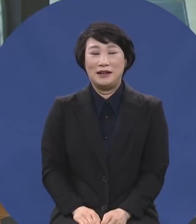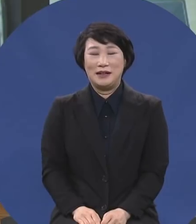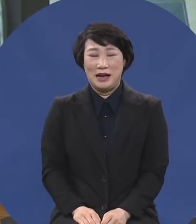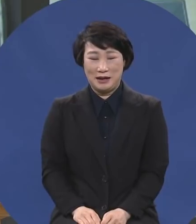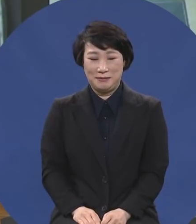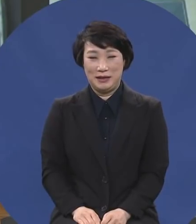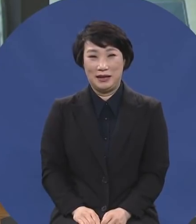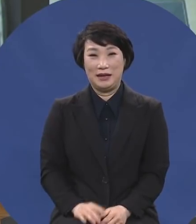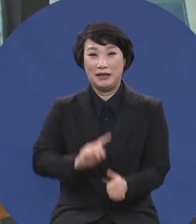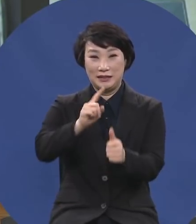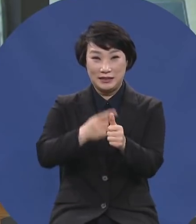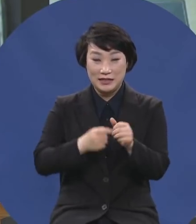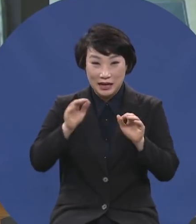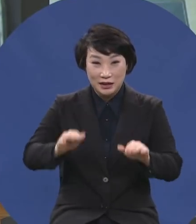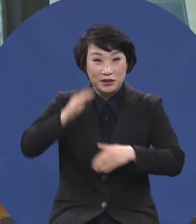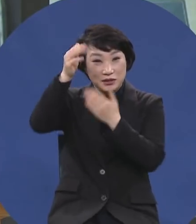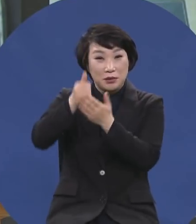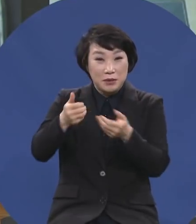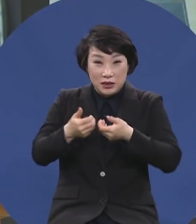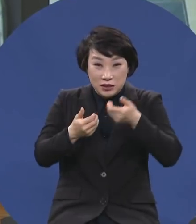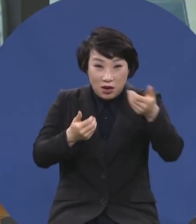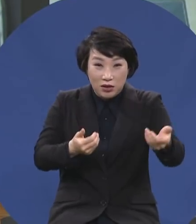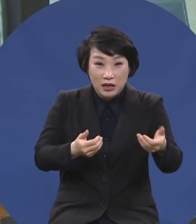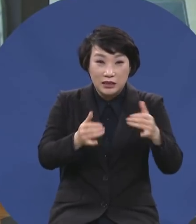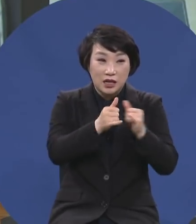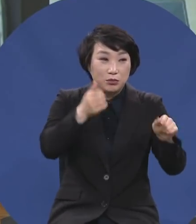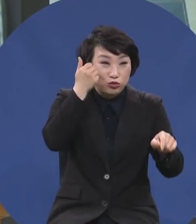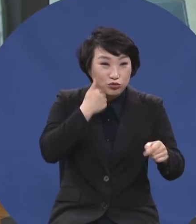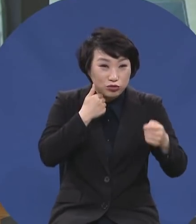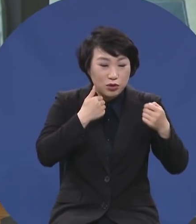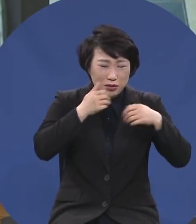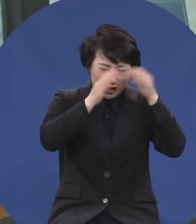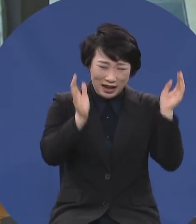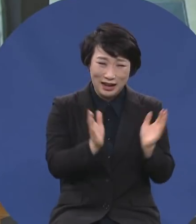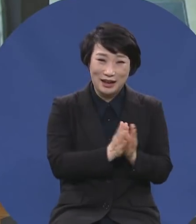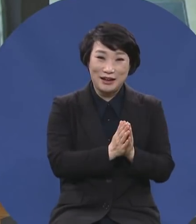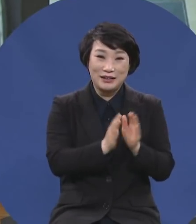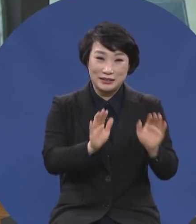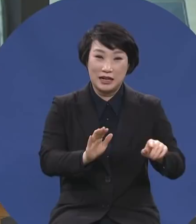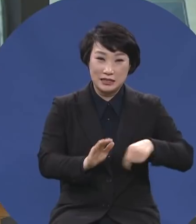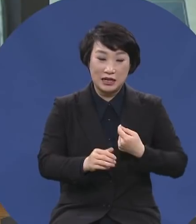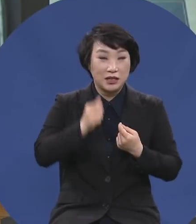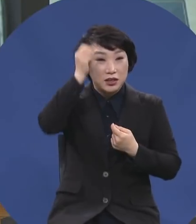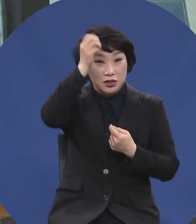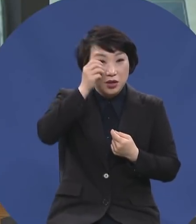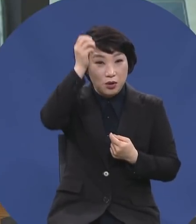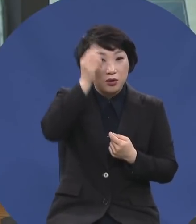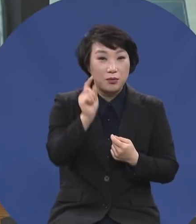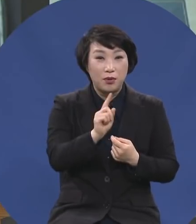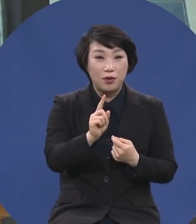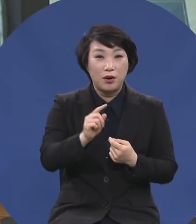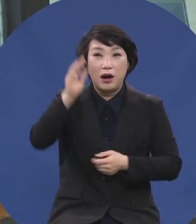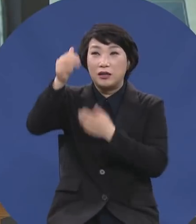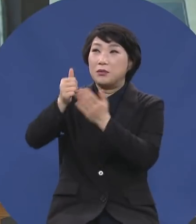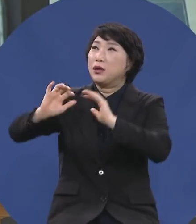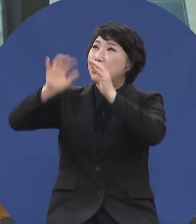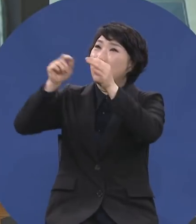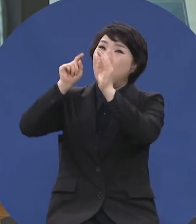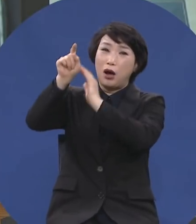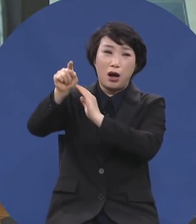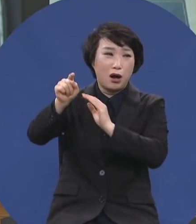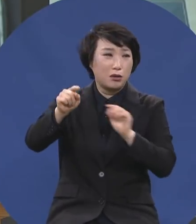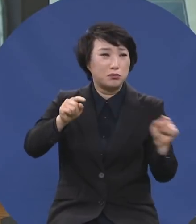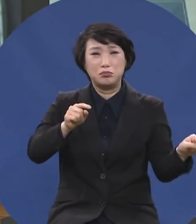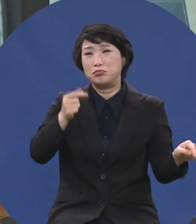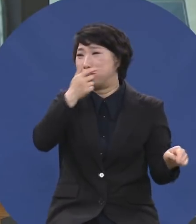그러므로 성령을 떠난 사람은 어느 누구라도 자기 영혼이 하나님 나라에